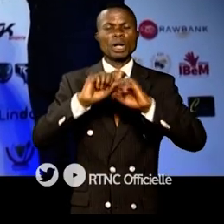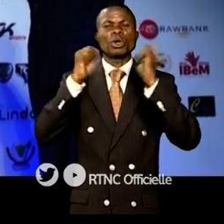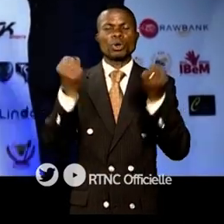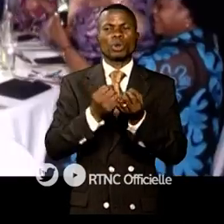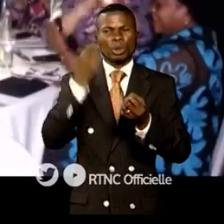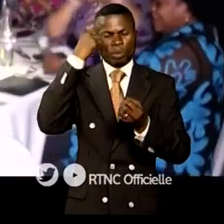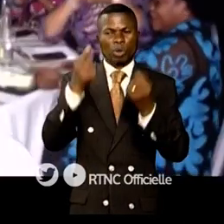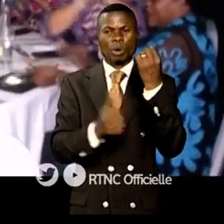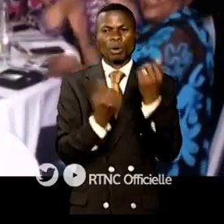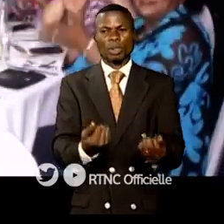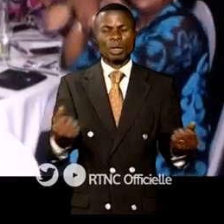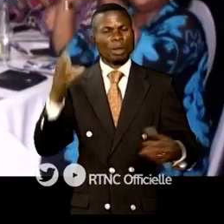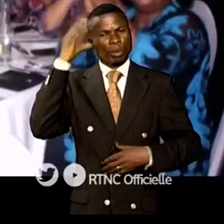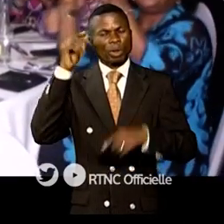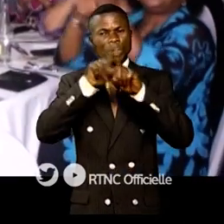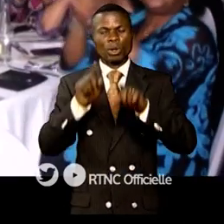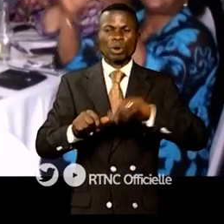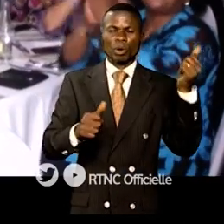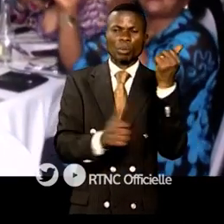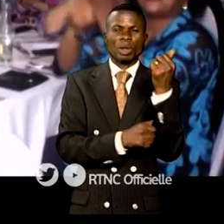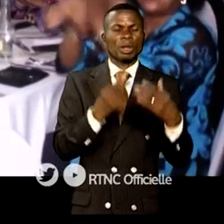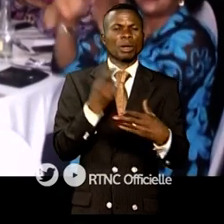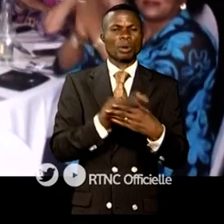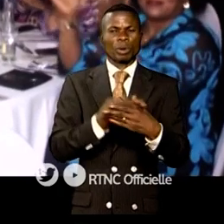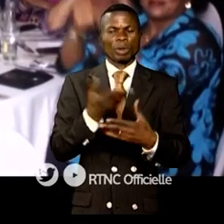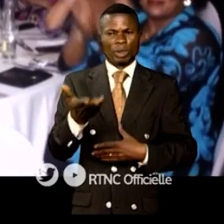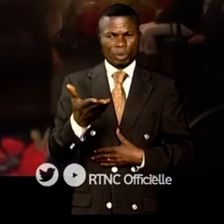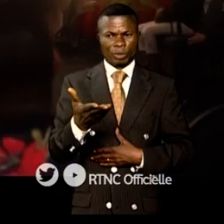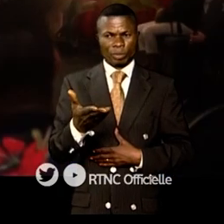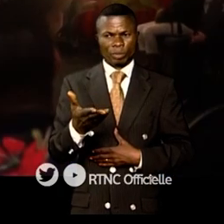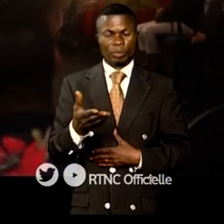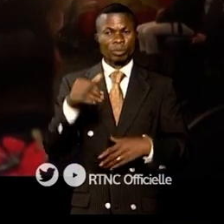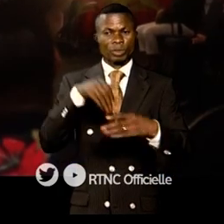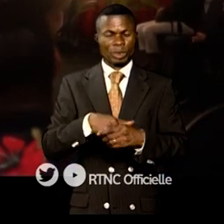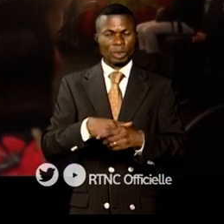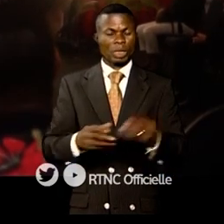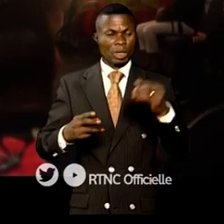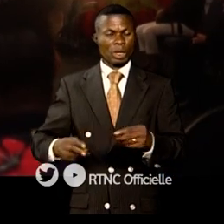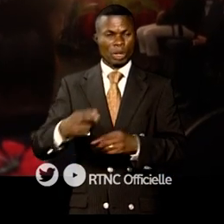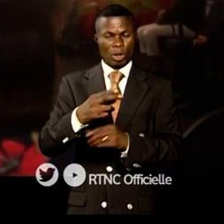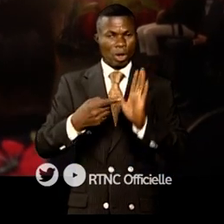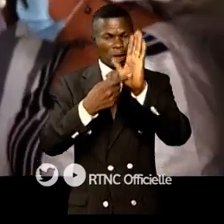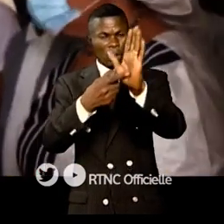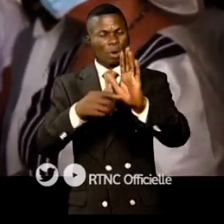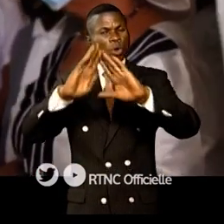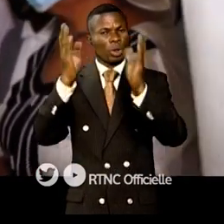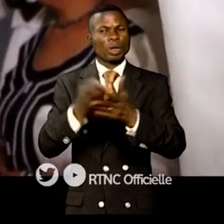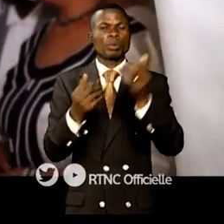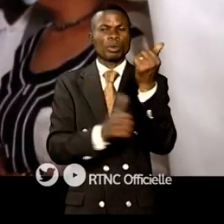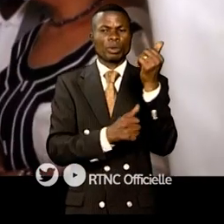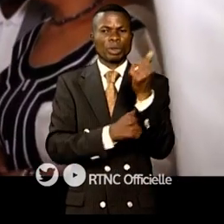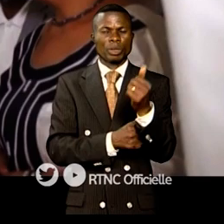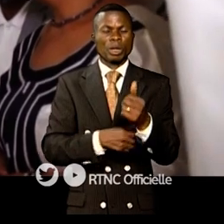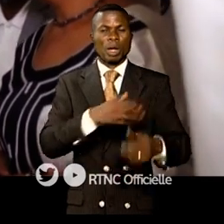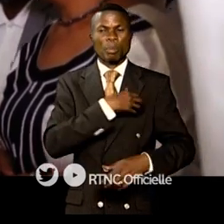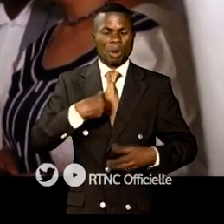faveur des enfants malades et autres personnes vulnérables. Elle a, lors de cette clôture, présenté à l'assistance une jeune